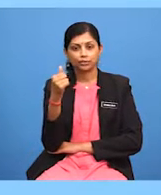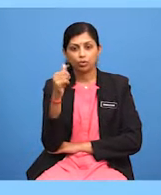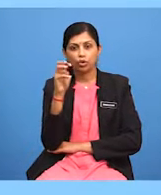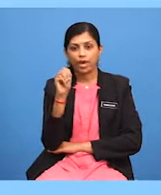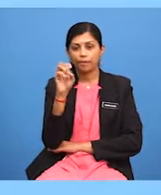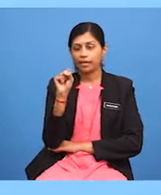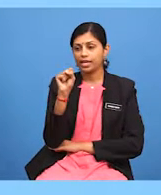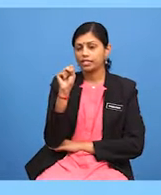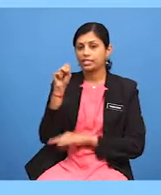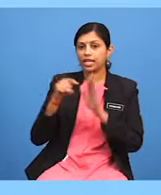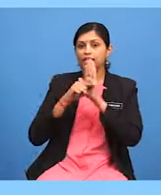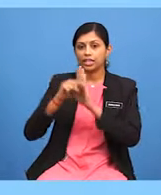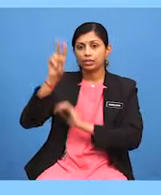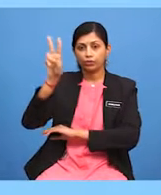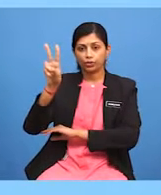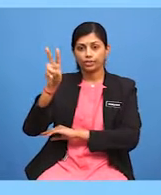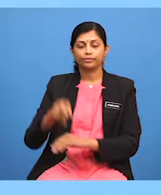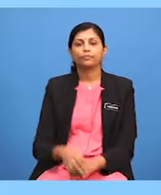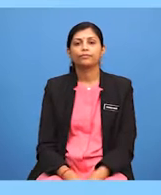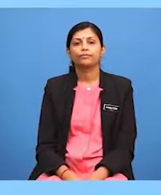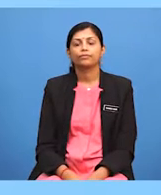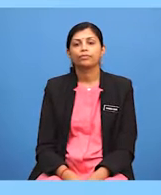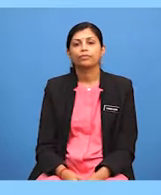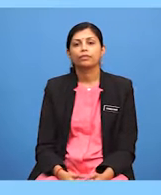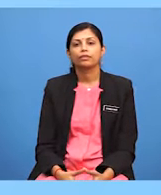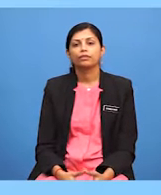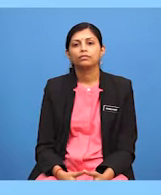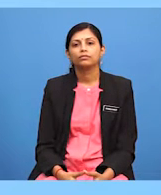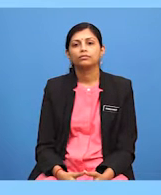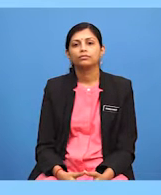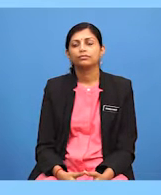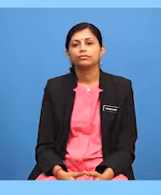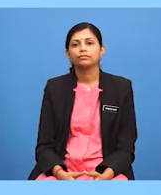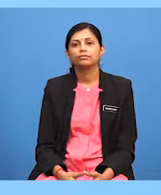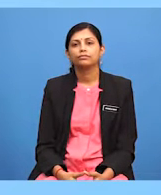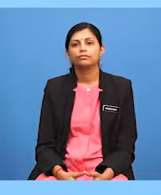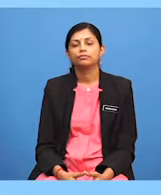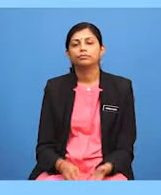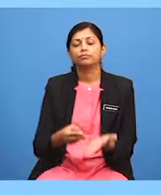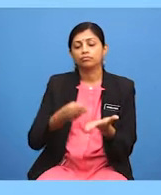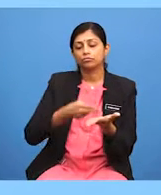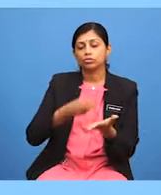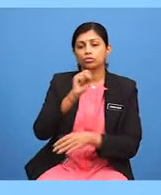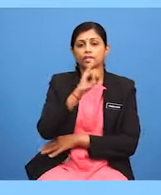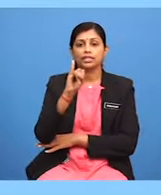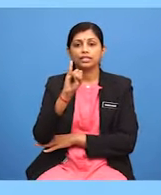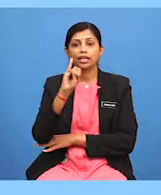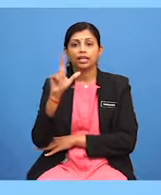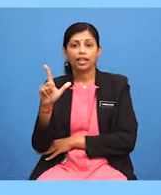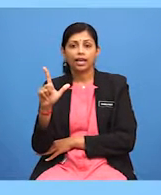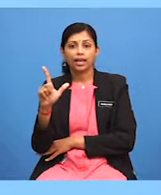tenaga keupayaan graviti ialah jisim M darab pecutan graviti